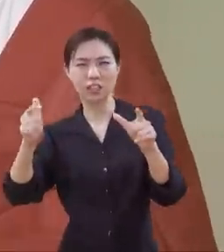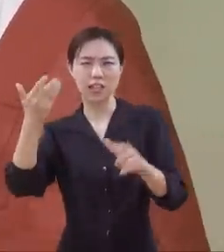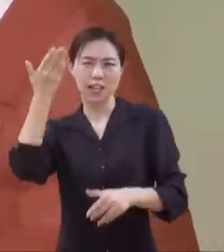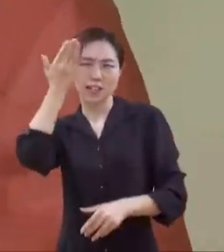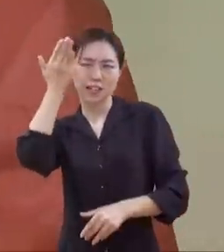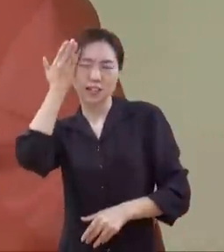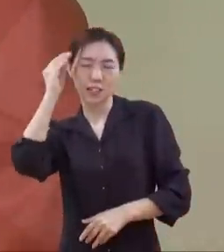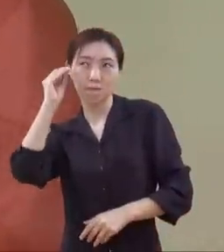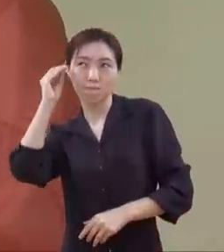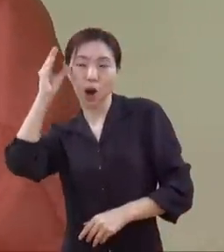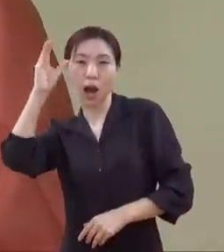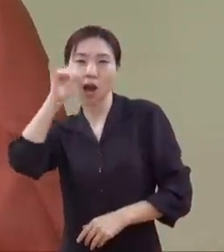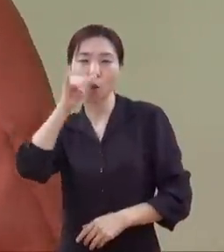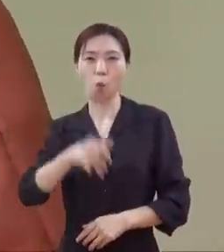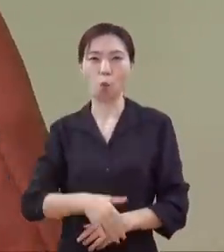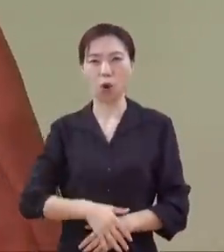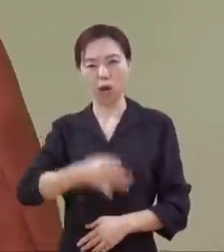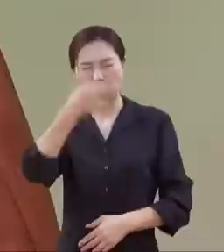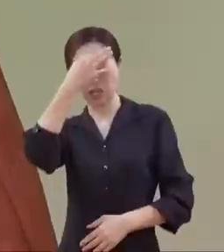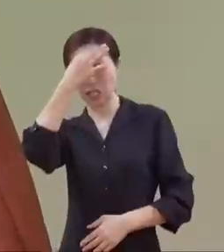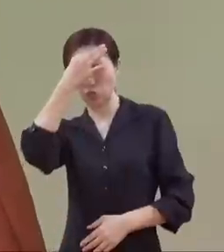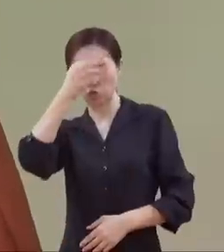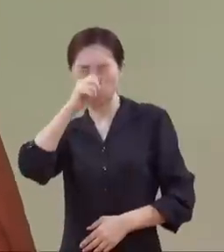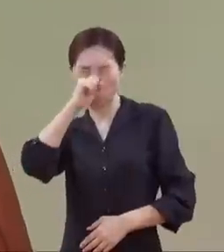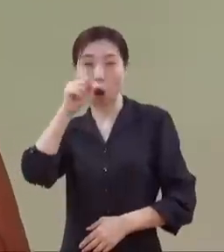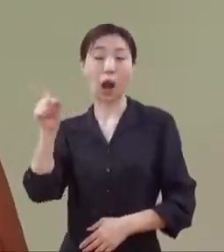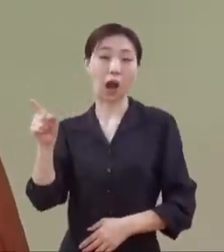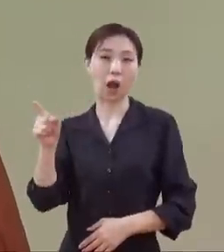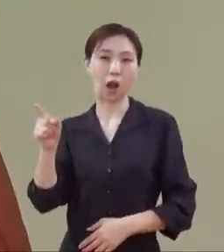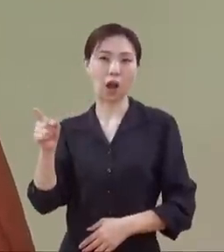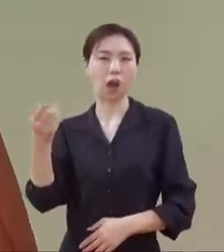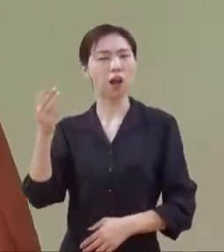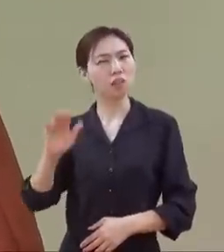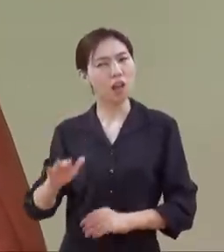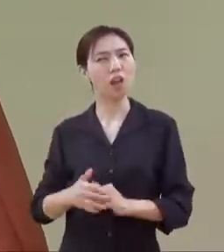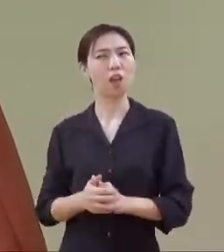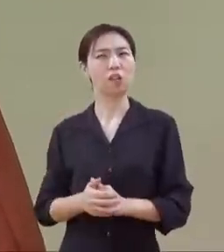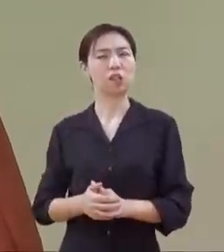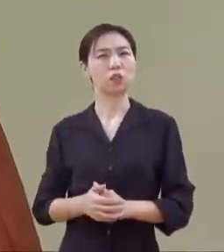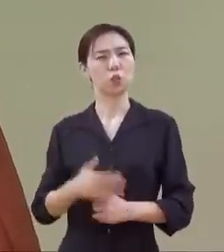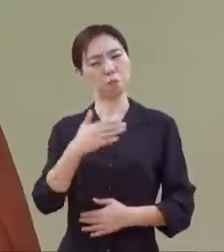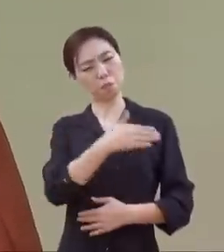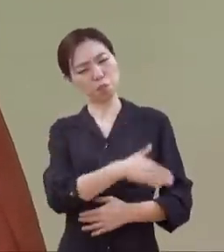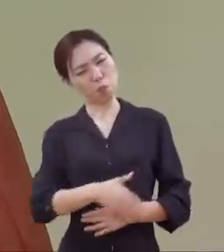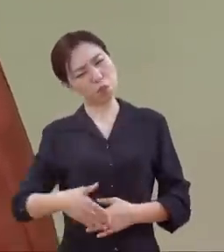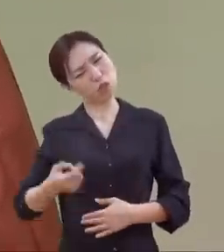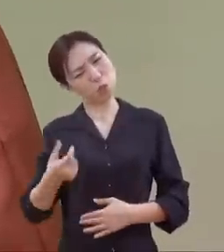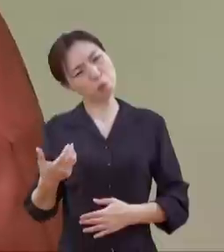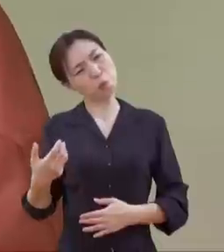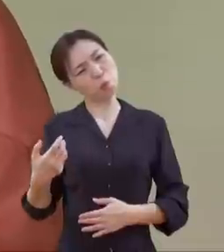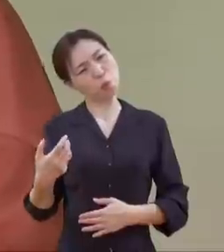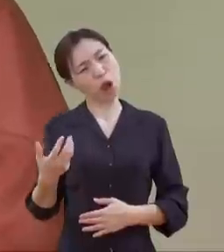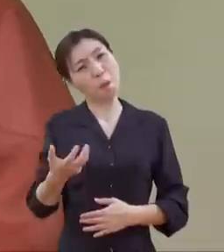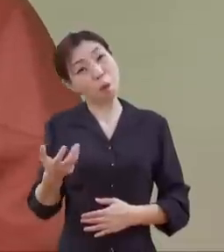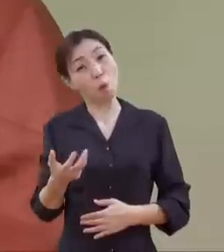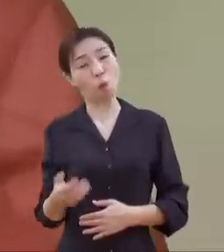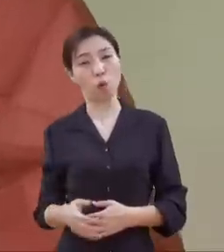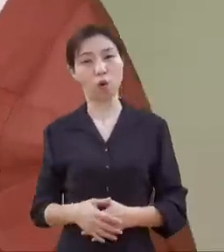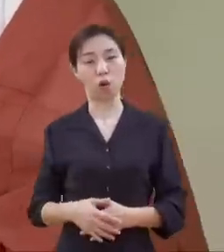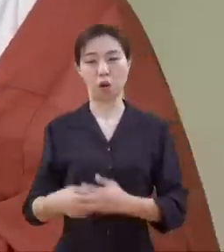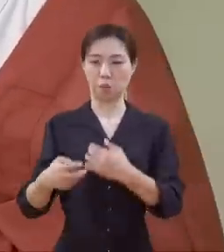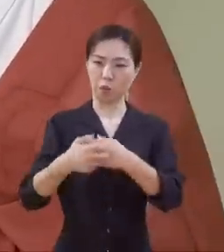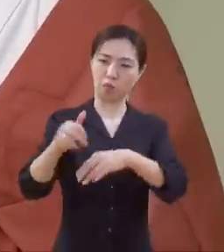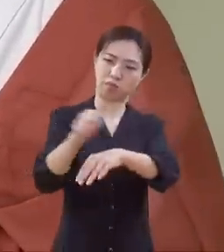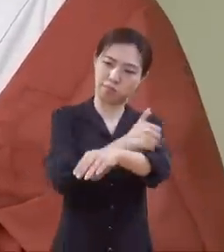박학다식한 스님이 계셨는데 몸이 좀 안 좋으셨어요 몸이 좀 안 좋아서 병원을